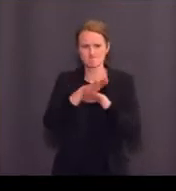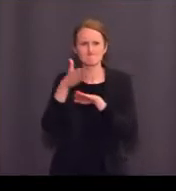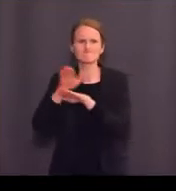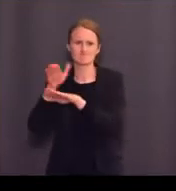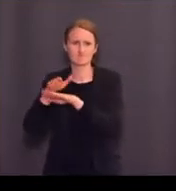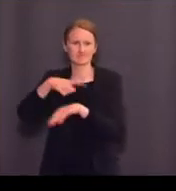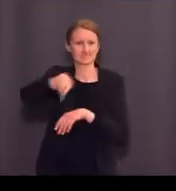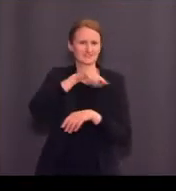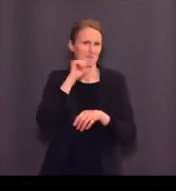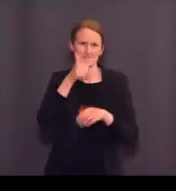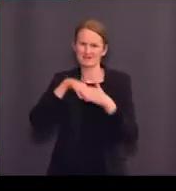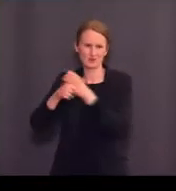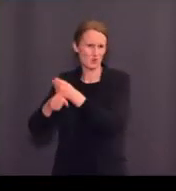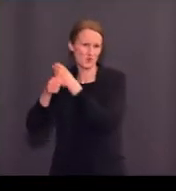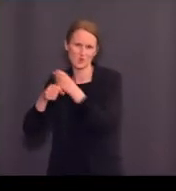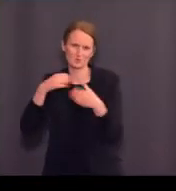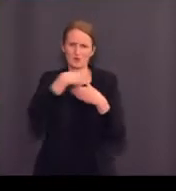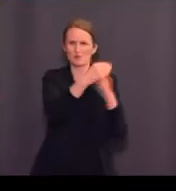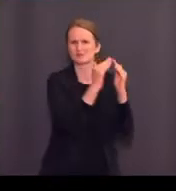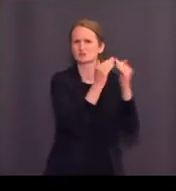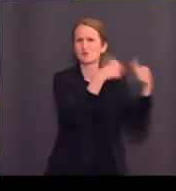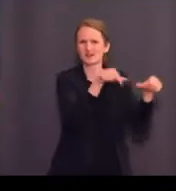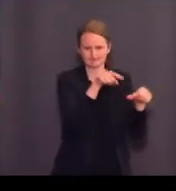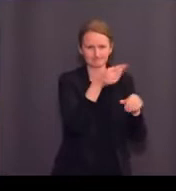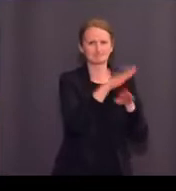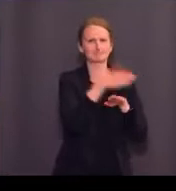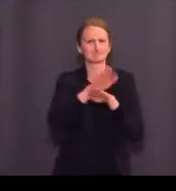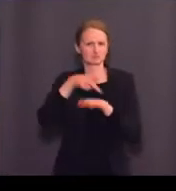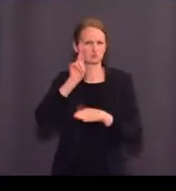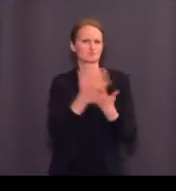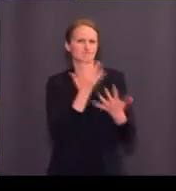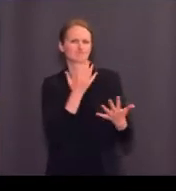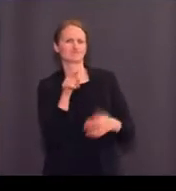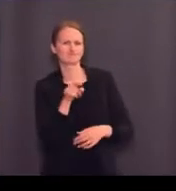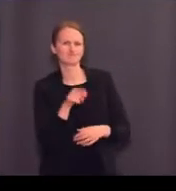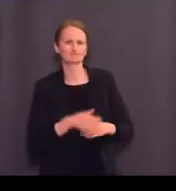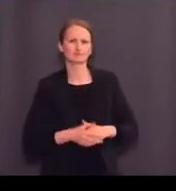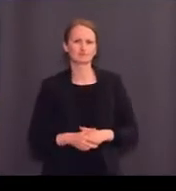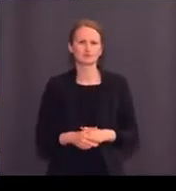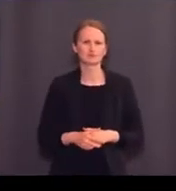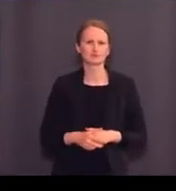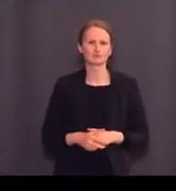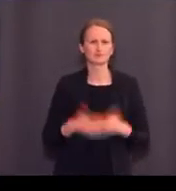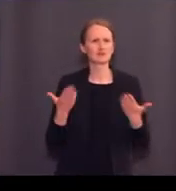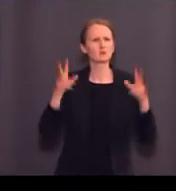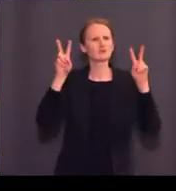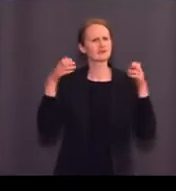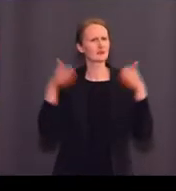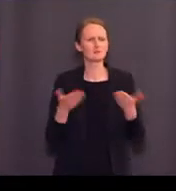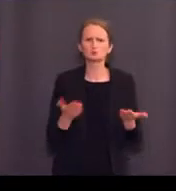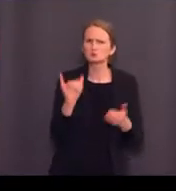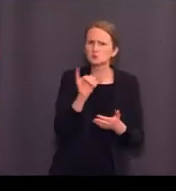victimes de l'infection. Alors le thème du jour va être les résultats de recherche d'anticorps, donc de